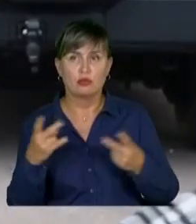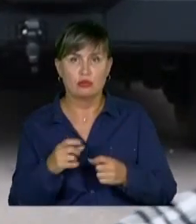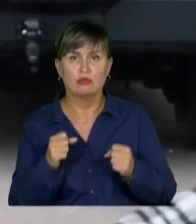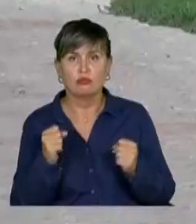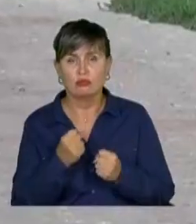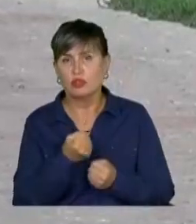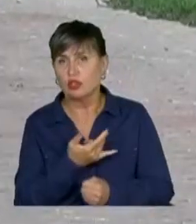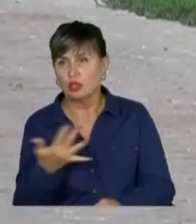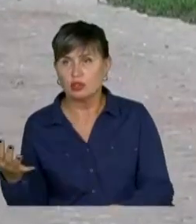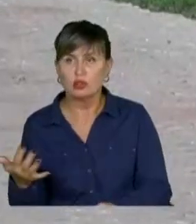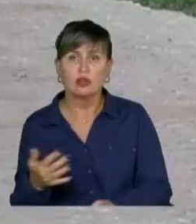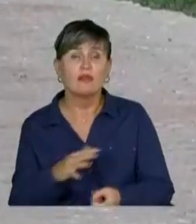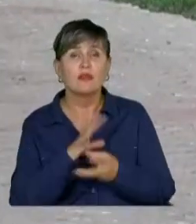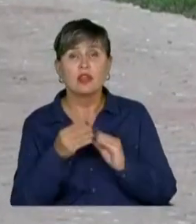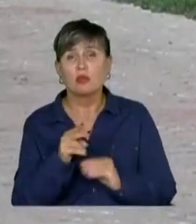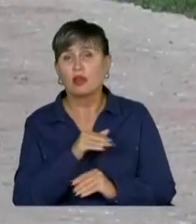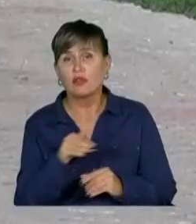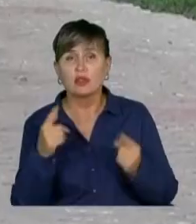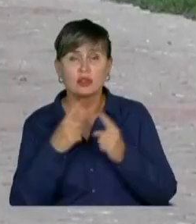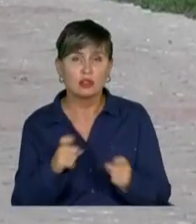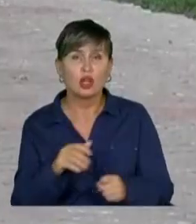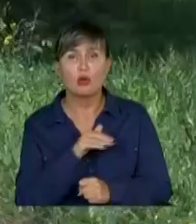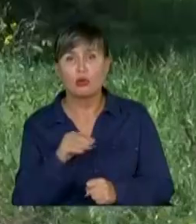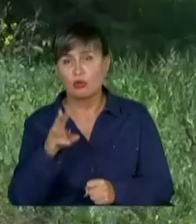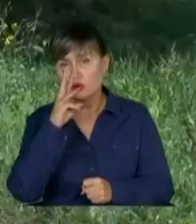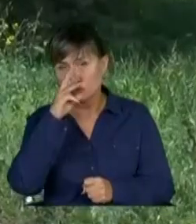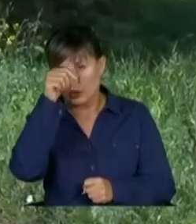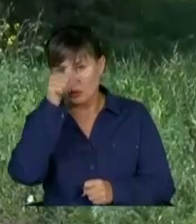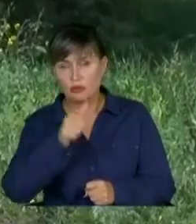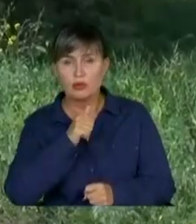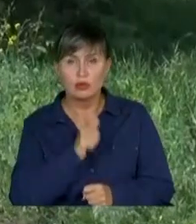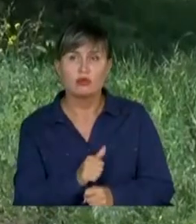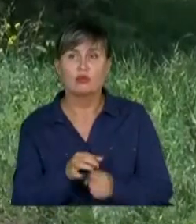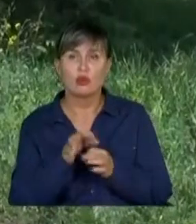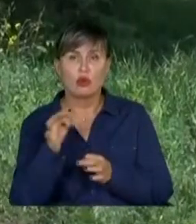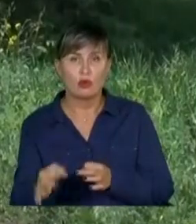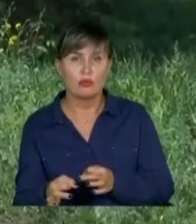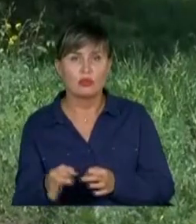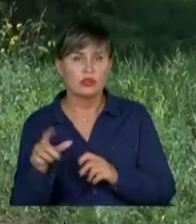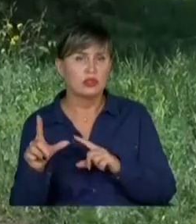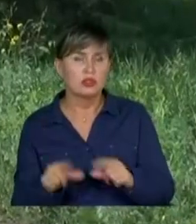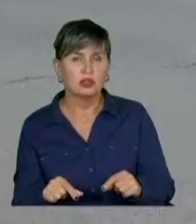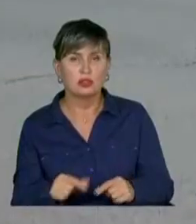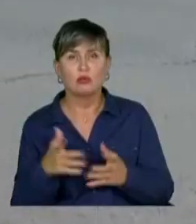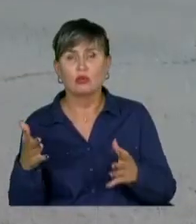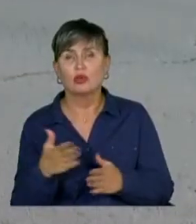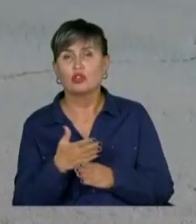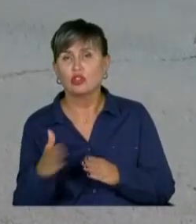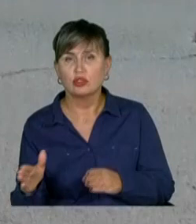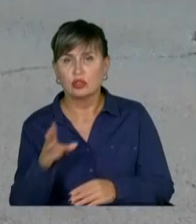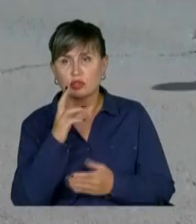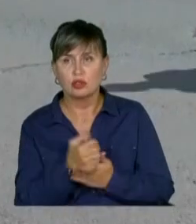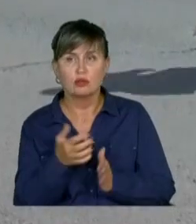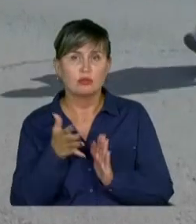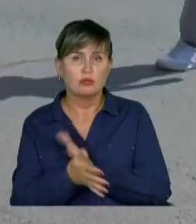несколько штук. В целом, по официальным данным, уровень месячной заработной платы в области крайне низкий. Большая часть заработка уходит